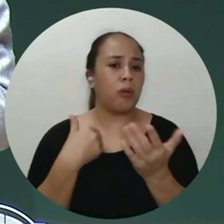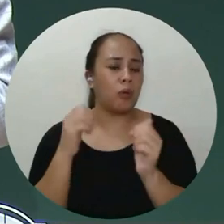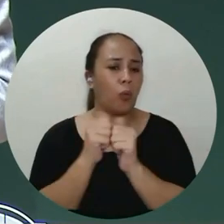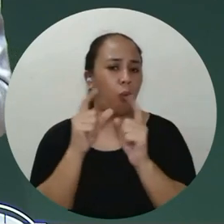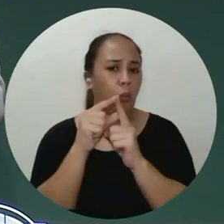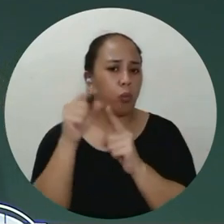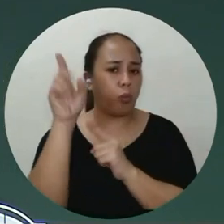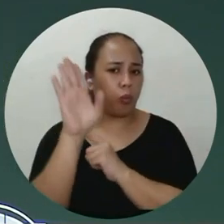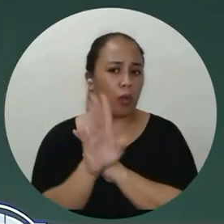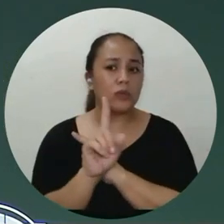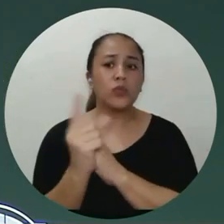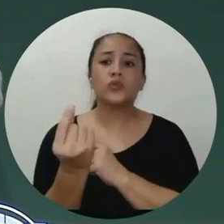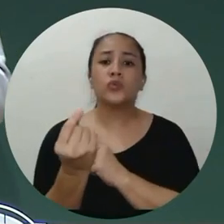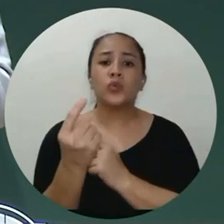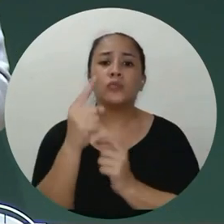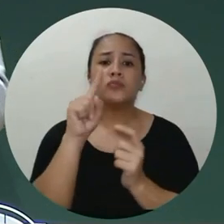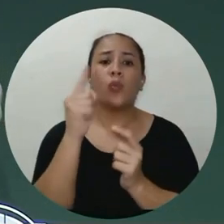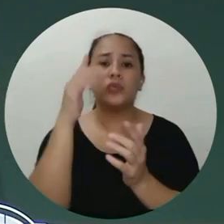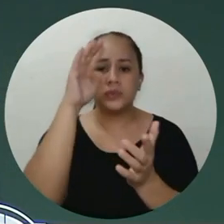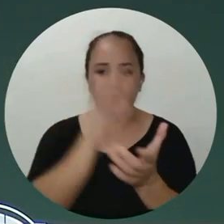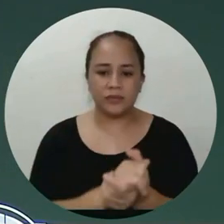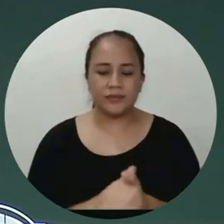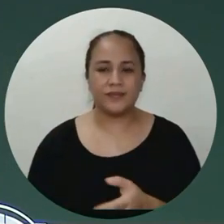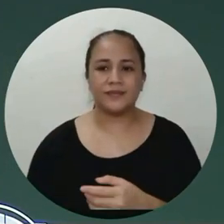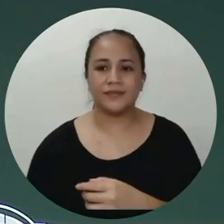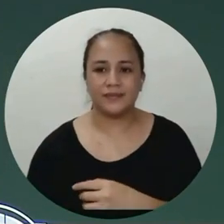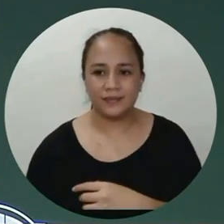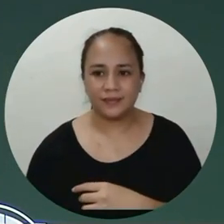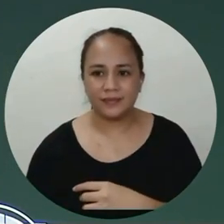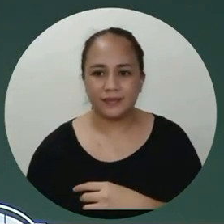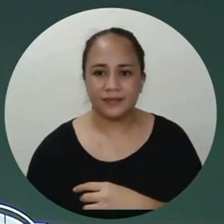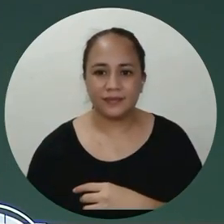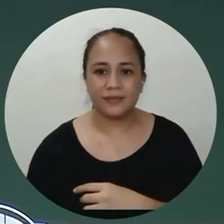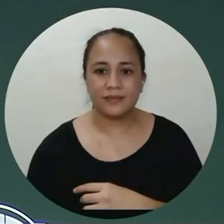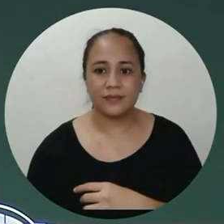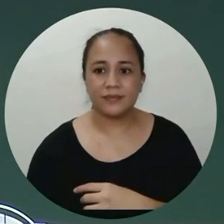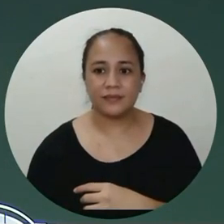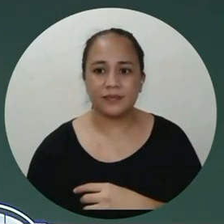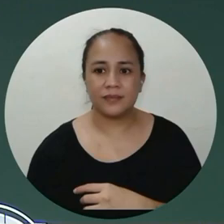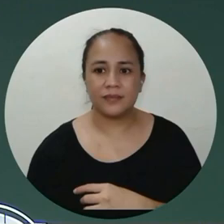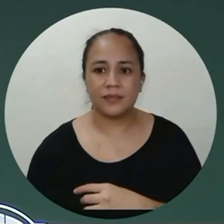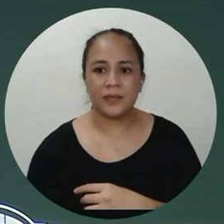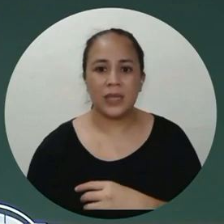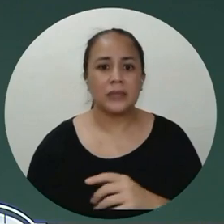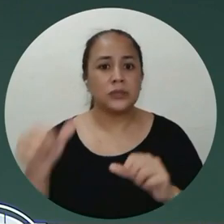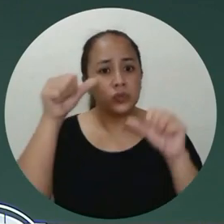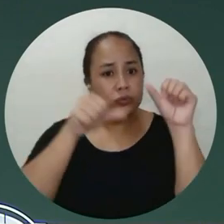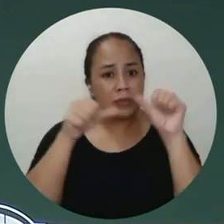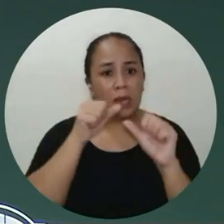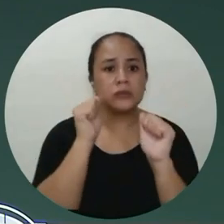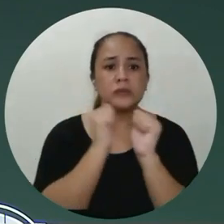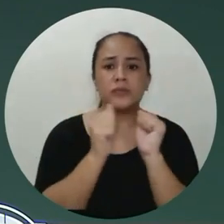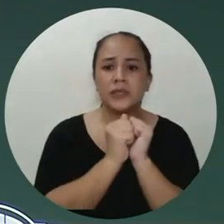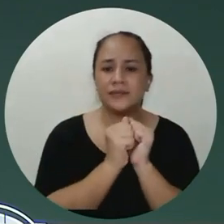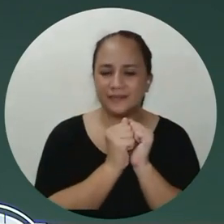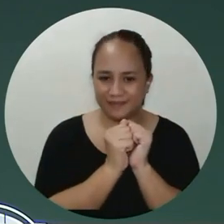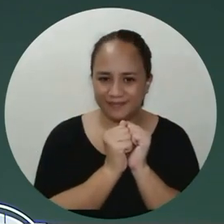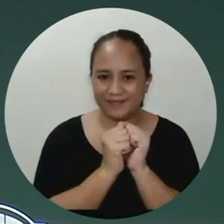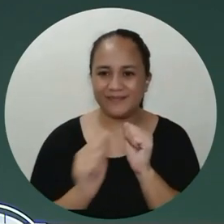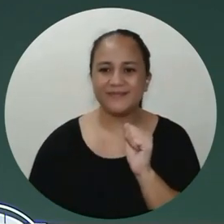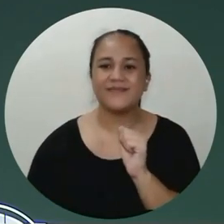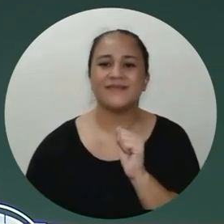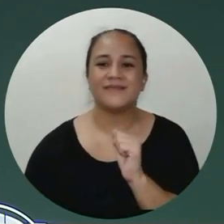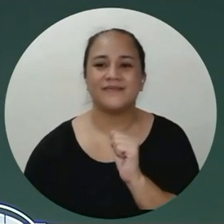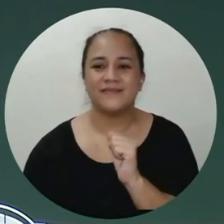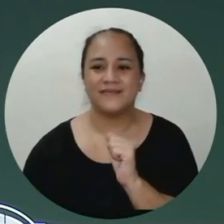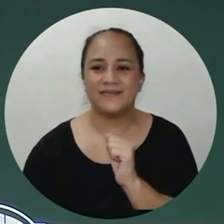believe. 의심하는 그 자체가 사단이 역사하는 거예요. So to doubt it, that itself means the Satan is at work. 의심할 능력도 자격도 없어요.